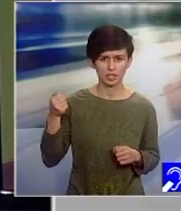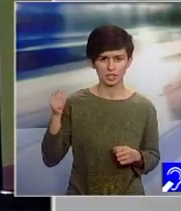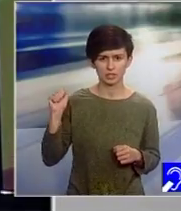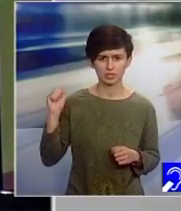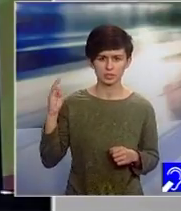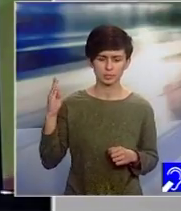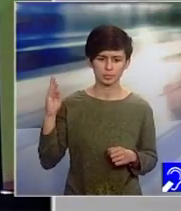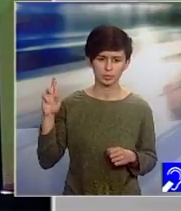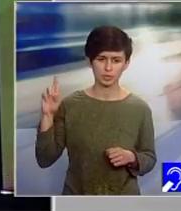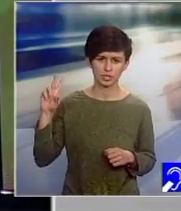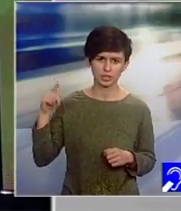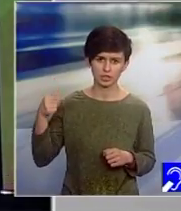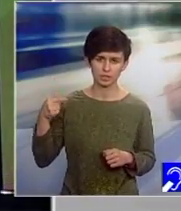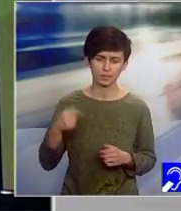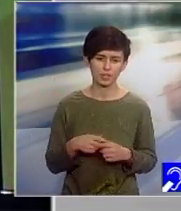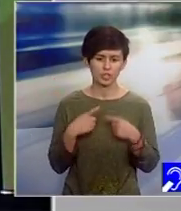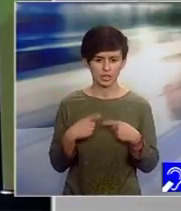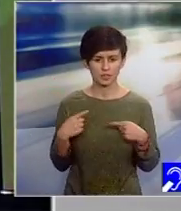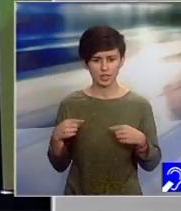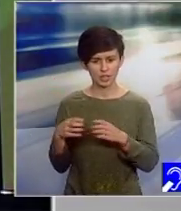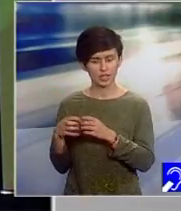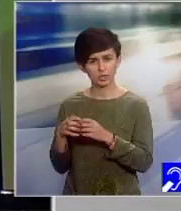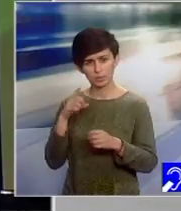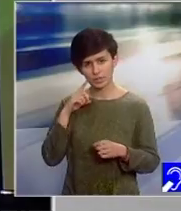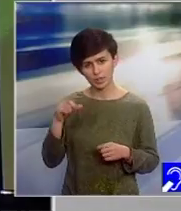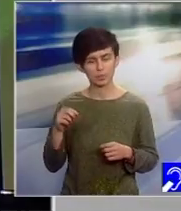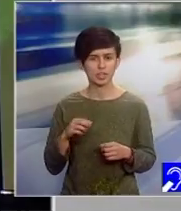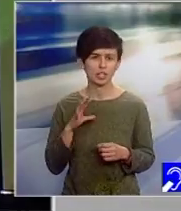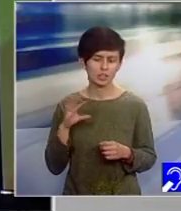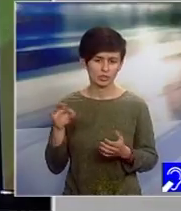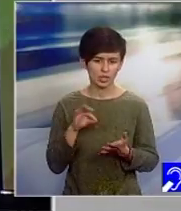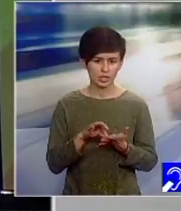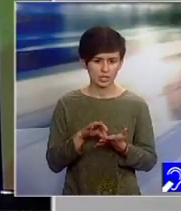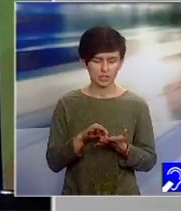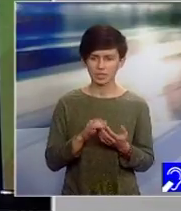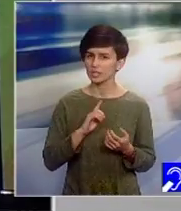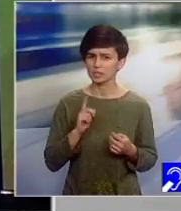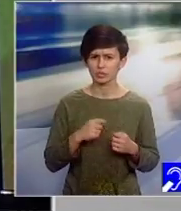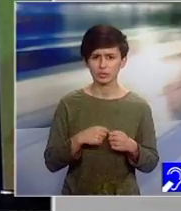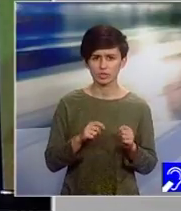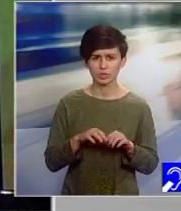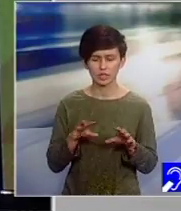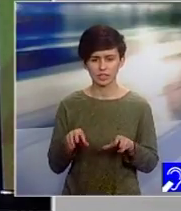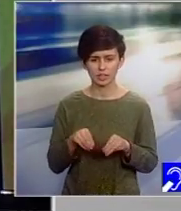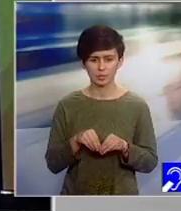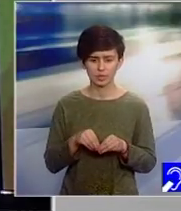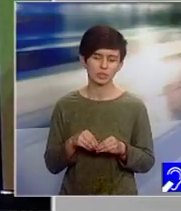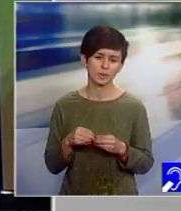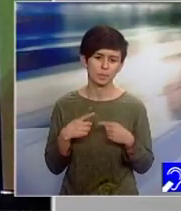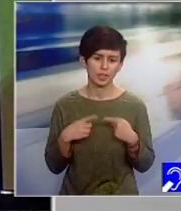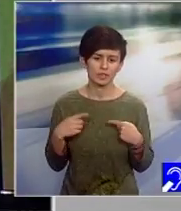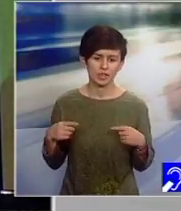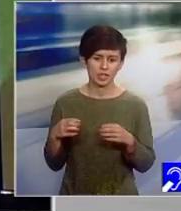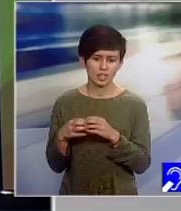va merge în altă dată. Deci nu merg reprezentând România. Deci nu merg toate 14 deodată. Fiecare echipaj calificat